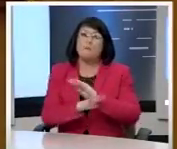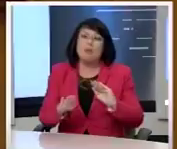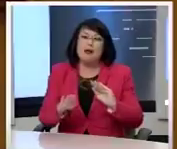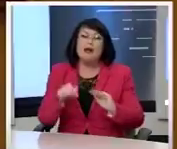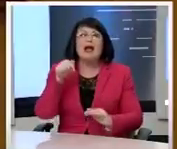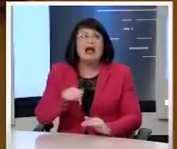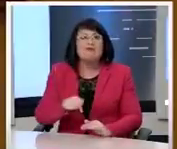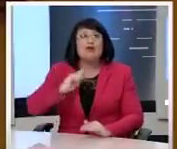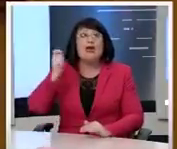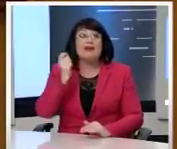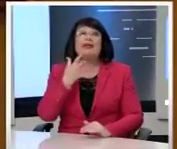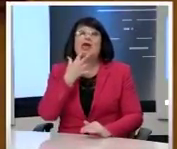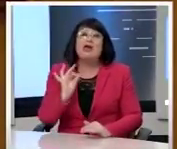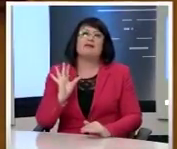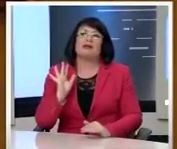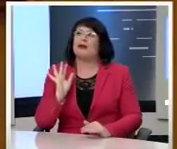συνιστά μια εθνική ευκαιρία.